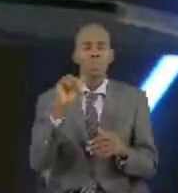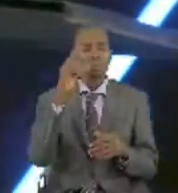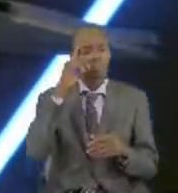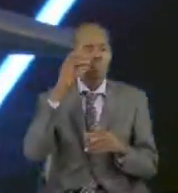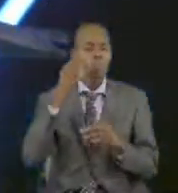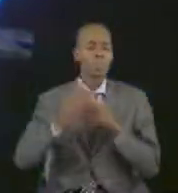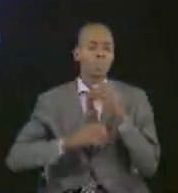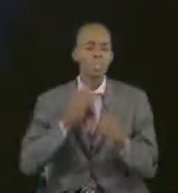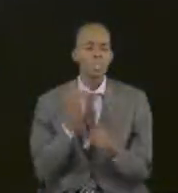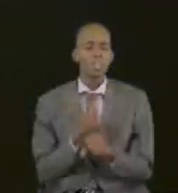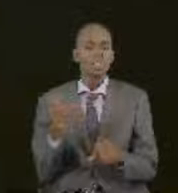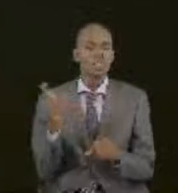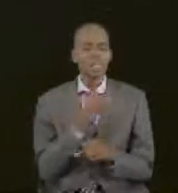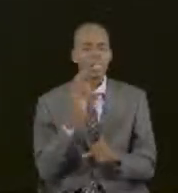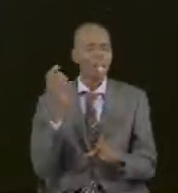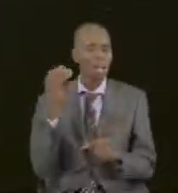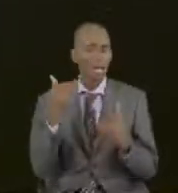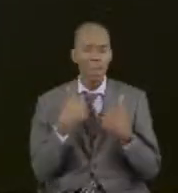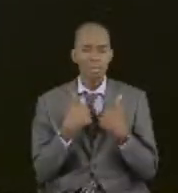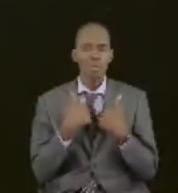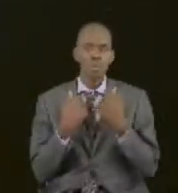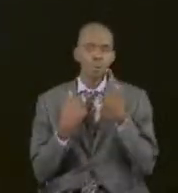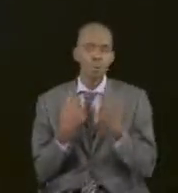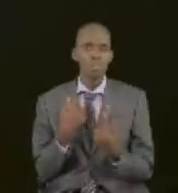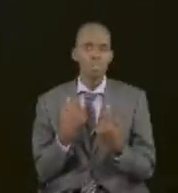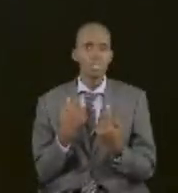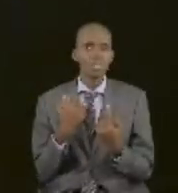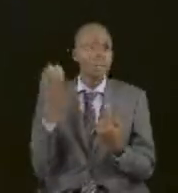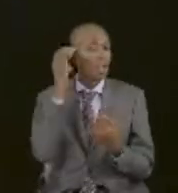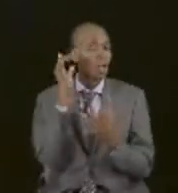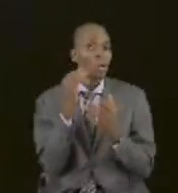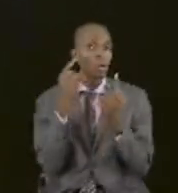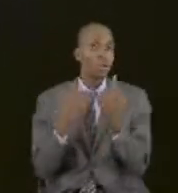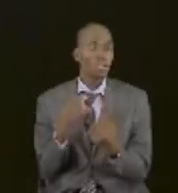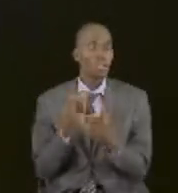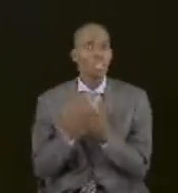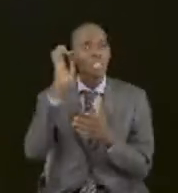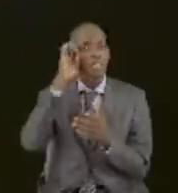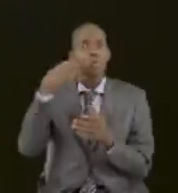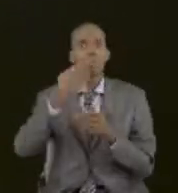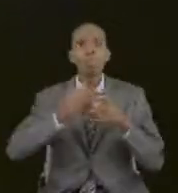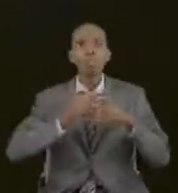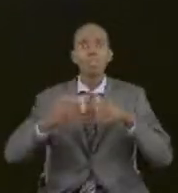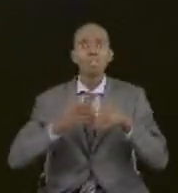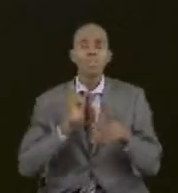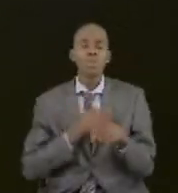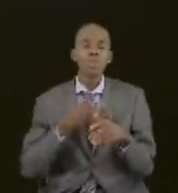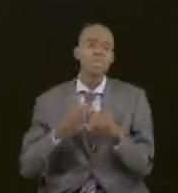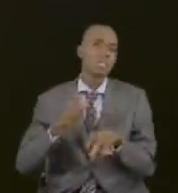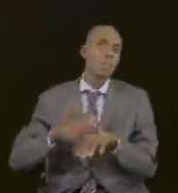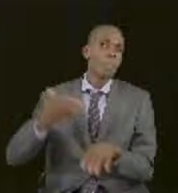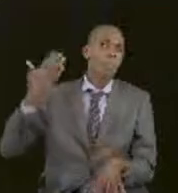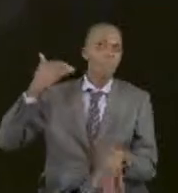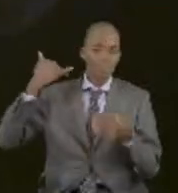années, ils avaient entendu dire, celui qui autrefois nous persécutait